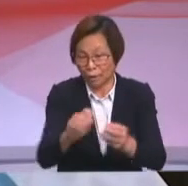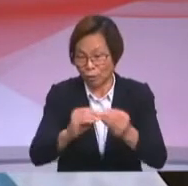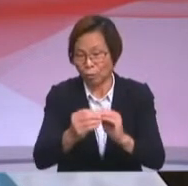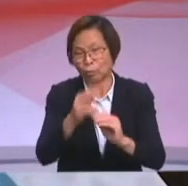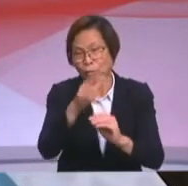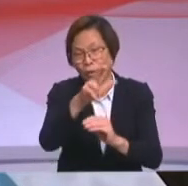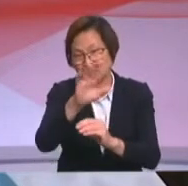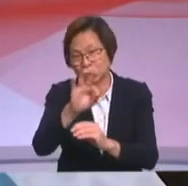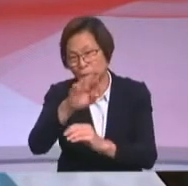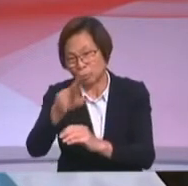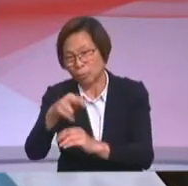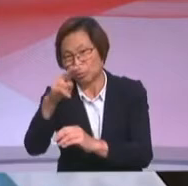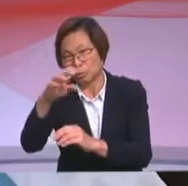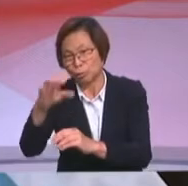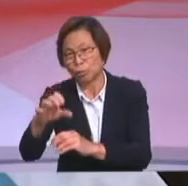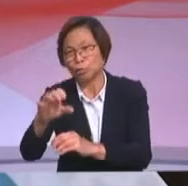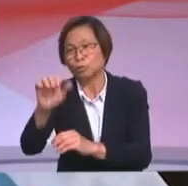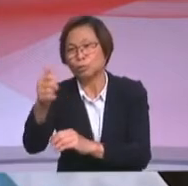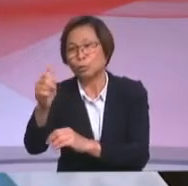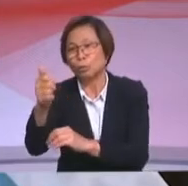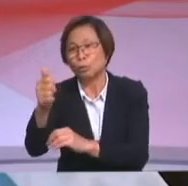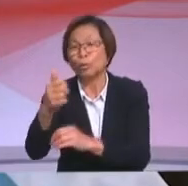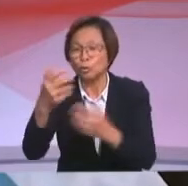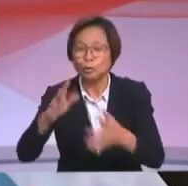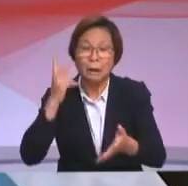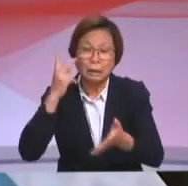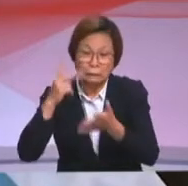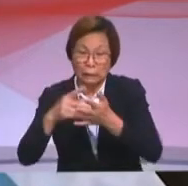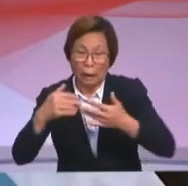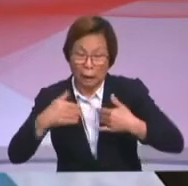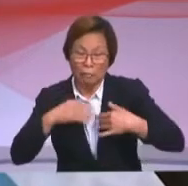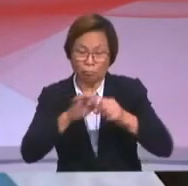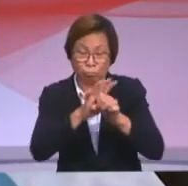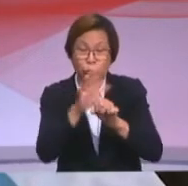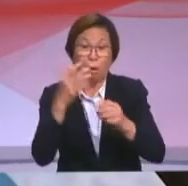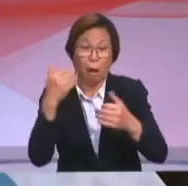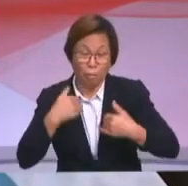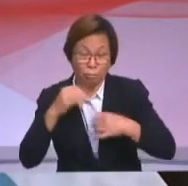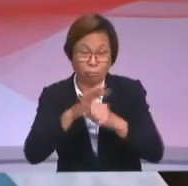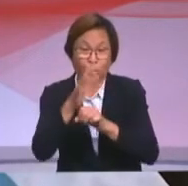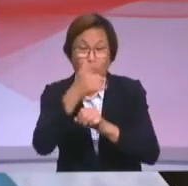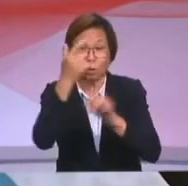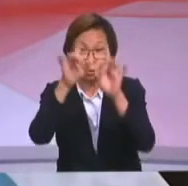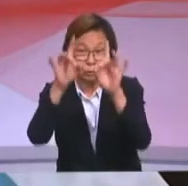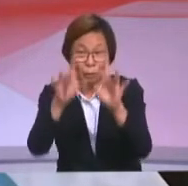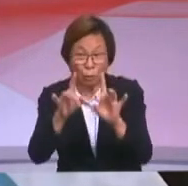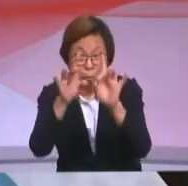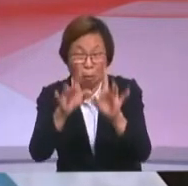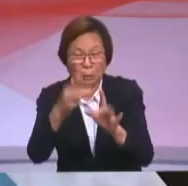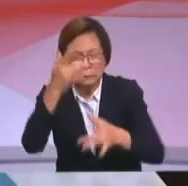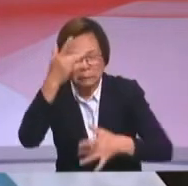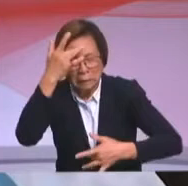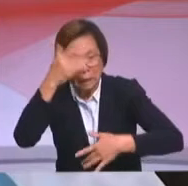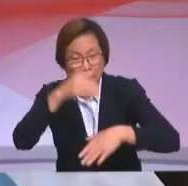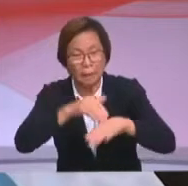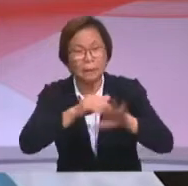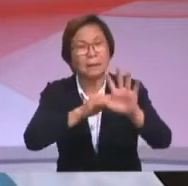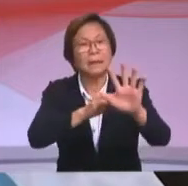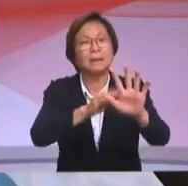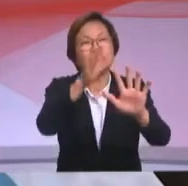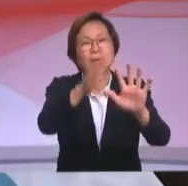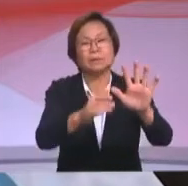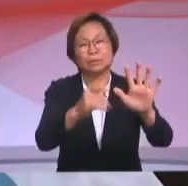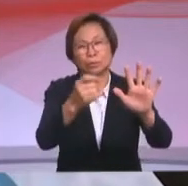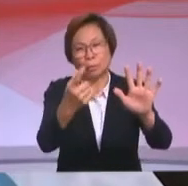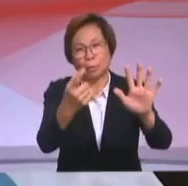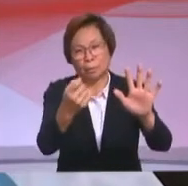ke 39,210 telah dikenal pasti positif COVID-19 hasil saringan individu bergejala pada 5